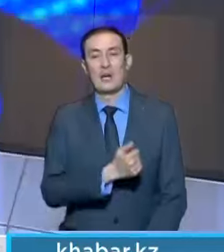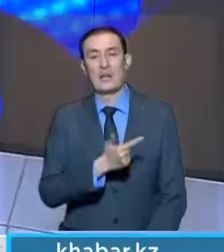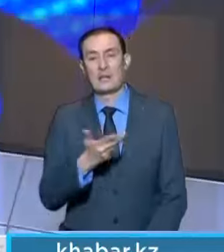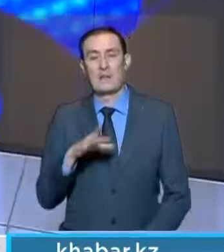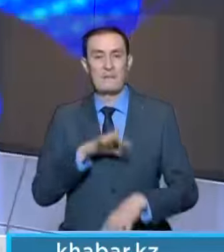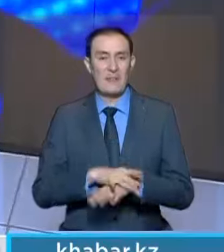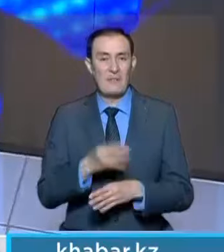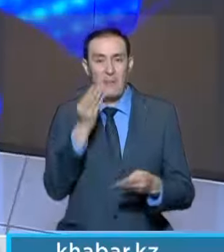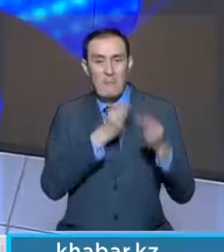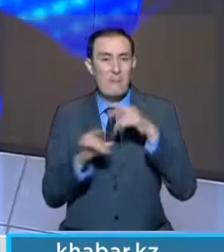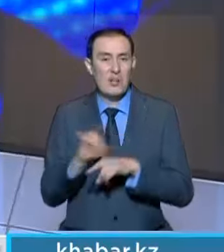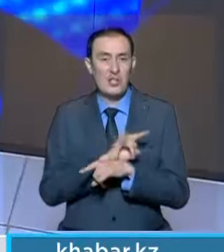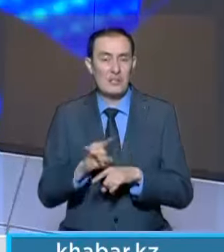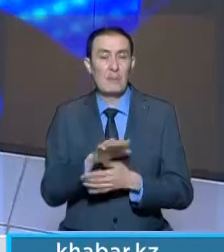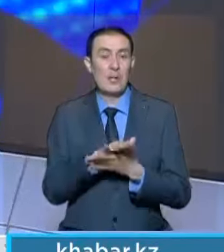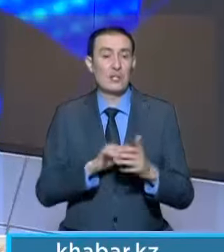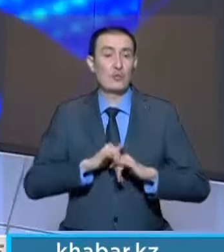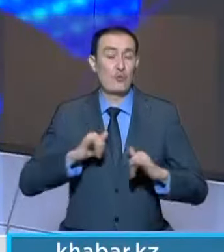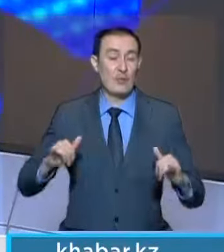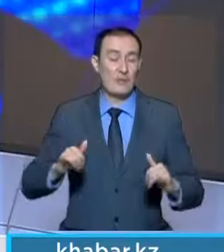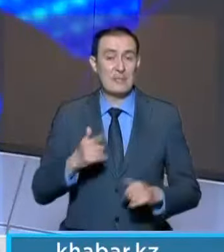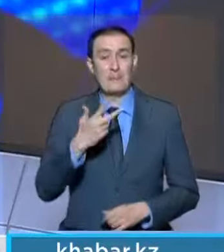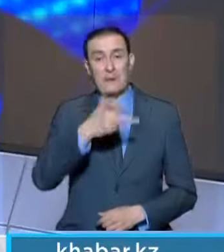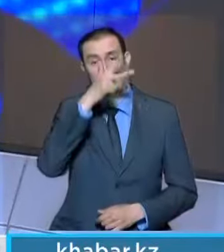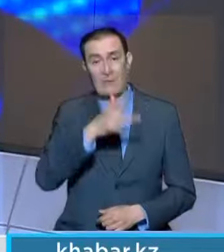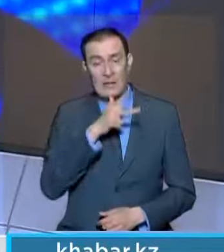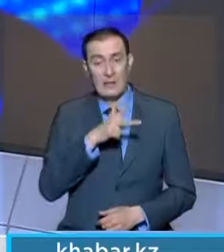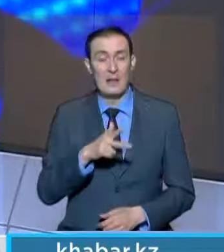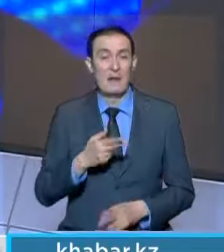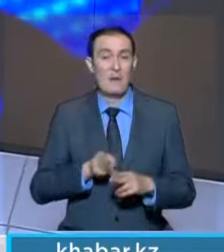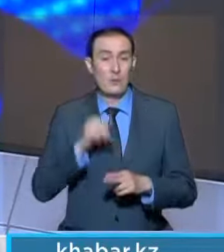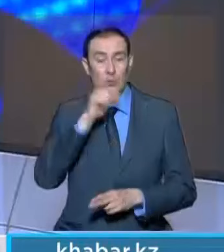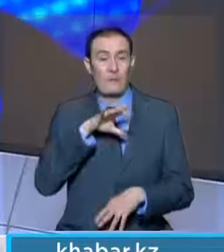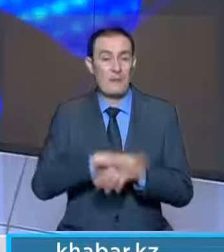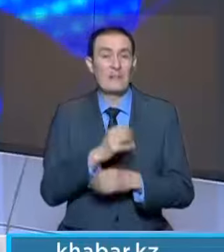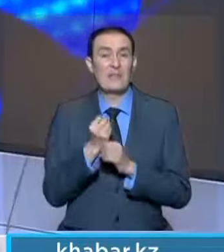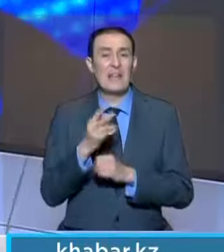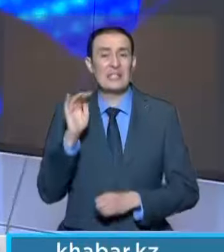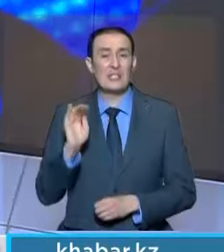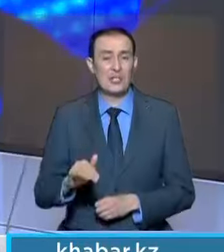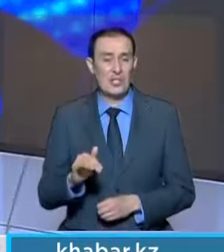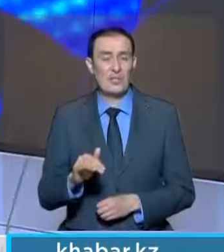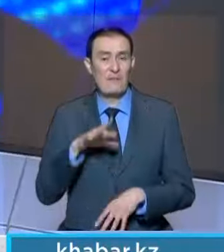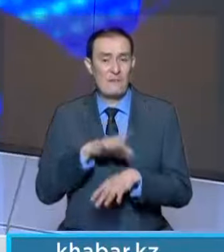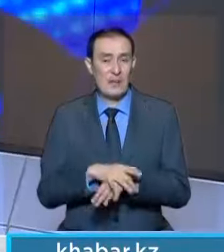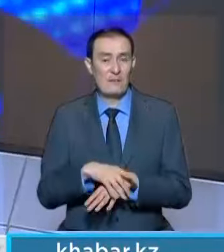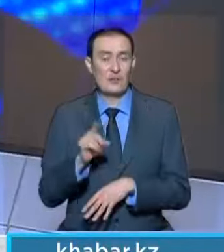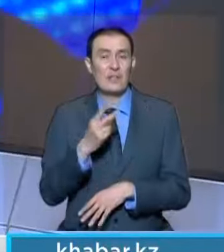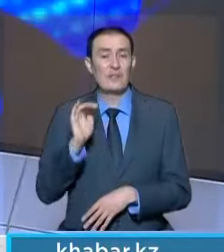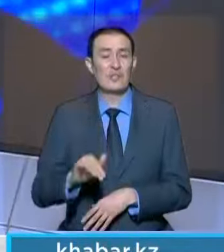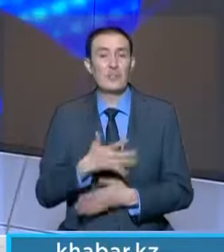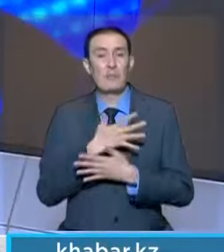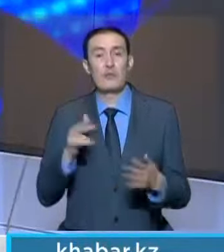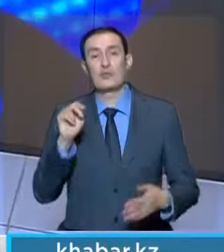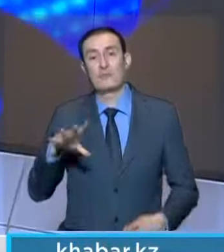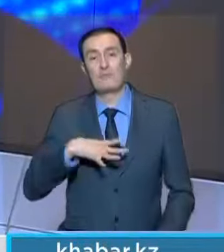Количество фактов мошенничества в стране продолжает расти. За первый квартал этого года уже выявлено больше 12 тысяч случаев, что на 2 тысячи